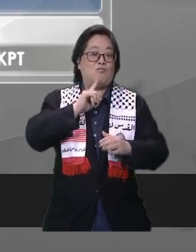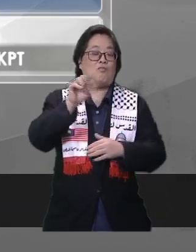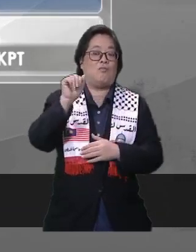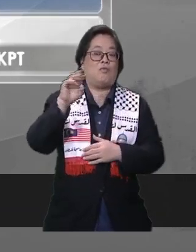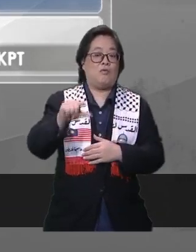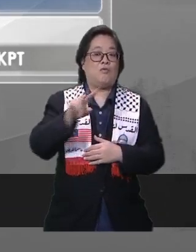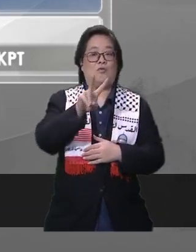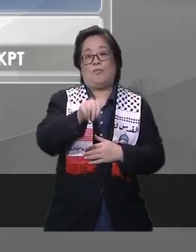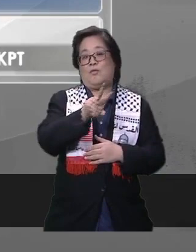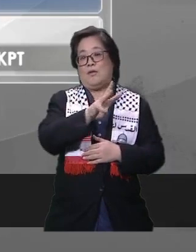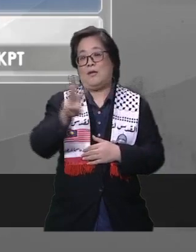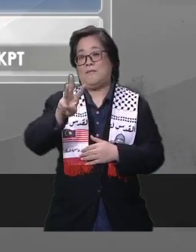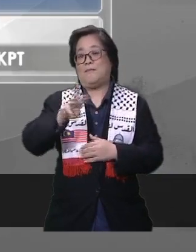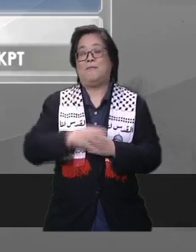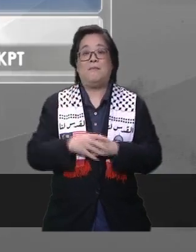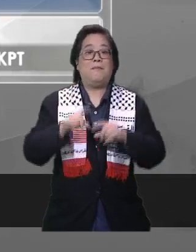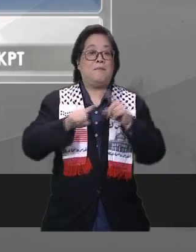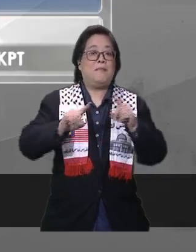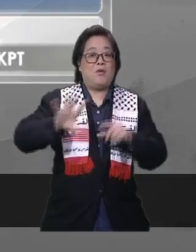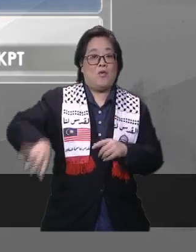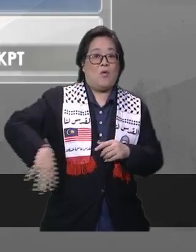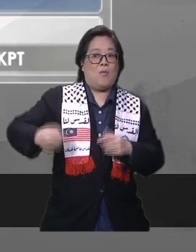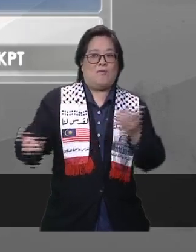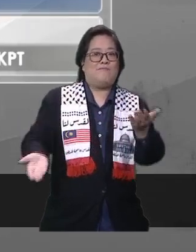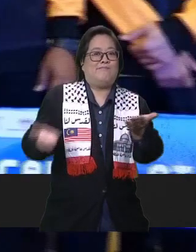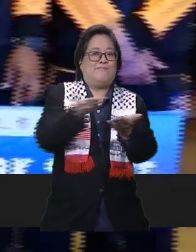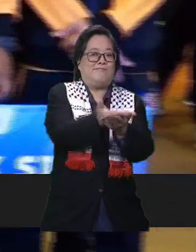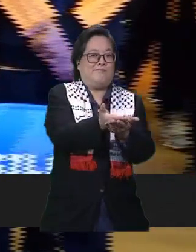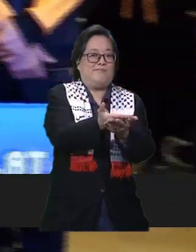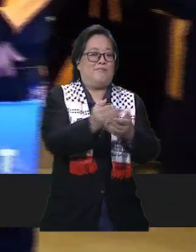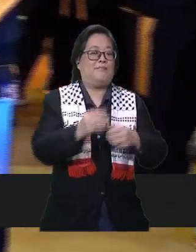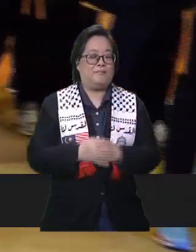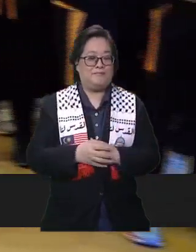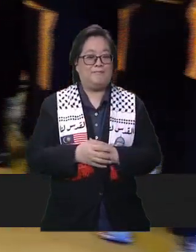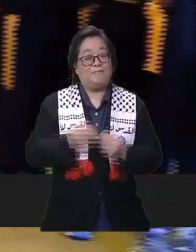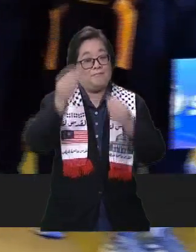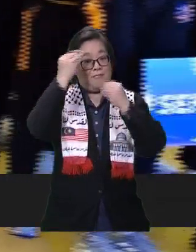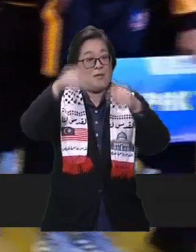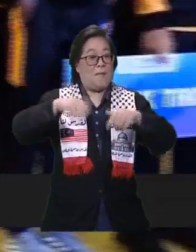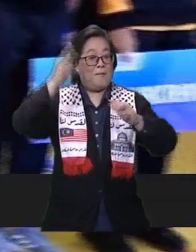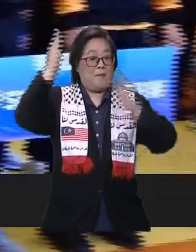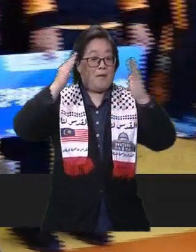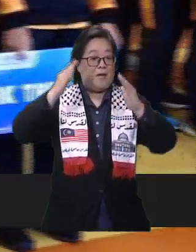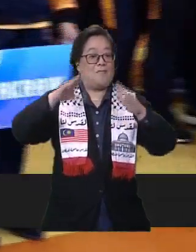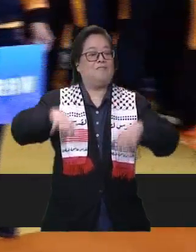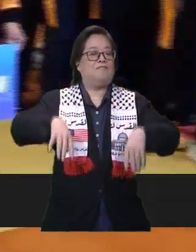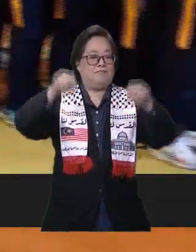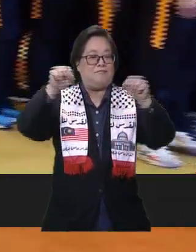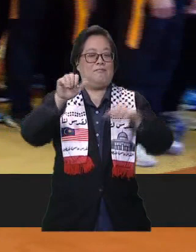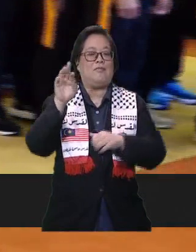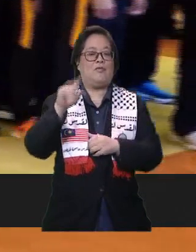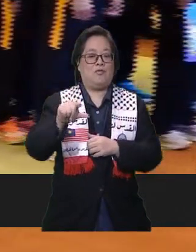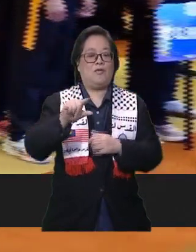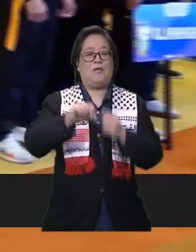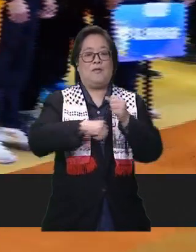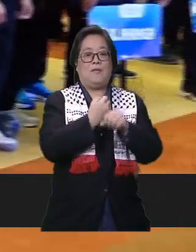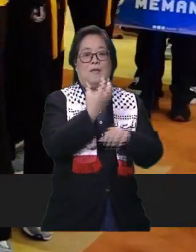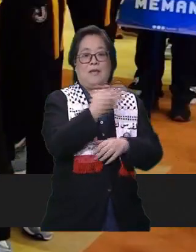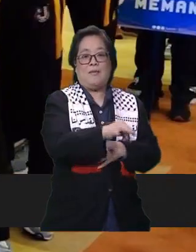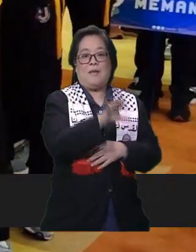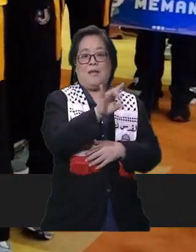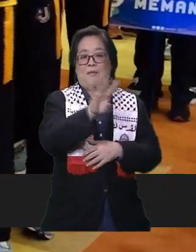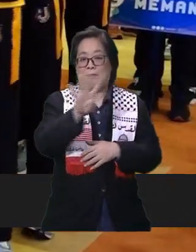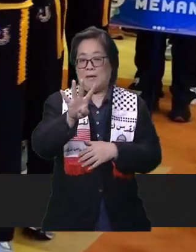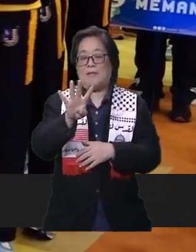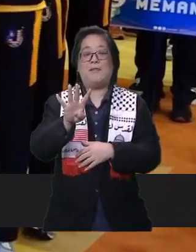AUG 2026, tetapi Kemboja pula menawarkan diri. Sebagai rekod, Malaysia mula menjadi tuan rumah AUG pada